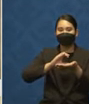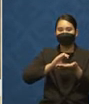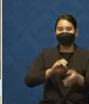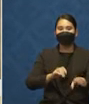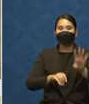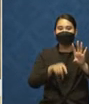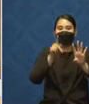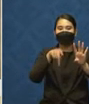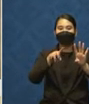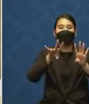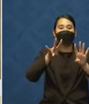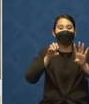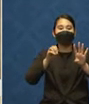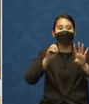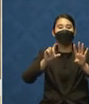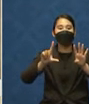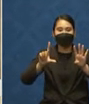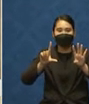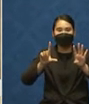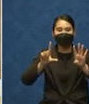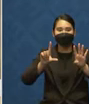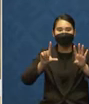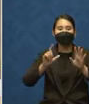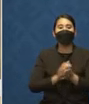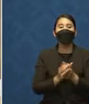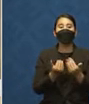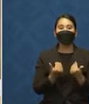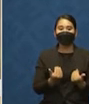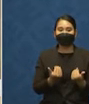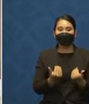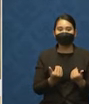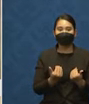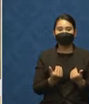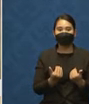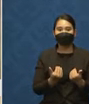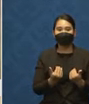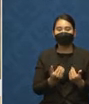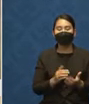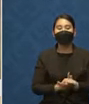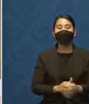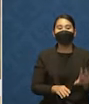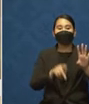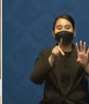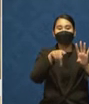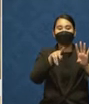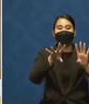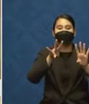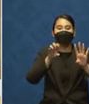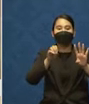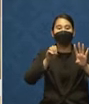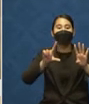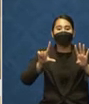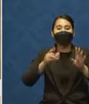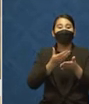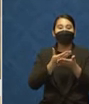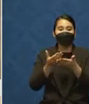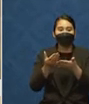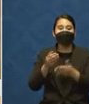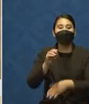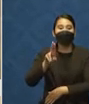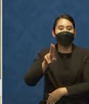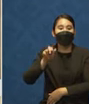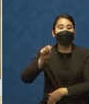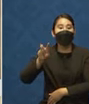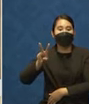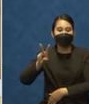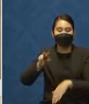4,000 กับ70ล้านตอนนี้นะครับ 4,000 กับ70ล้านเนี่ยไปซื้อ UAV 3ล